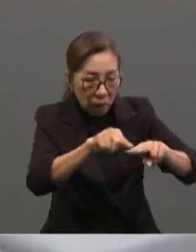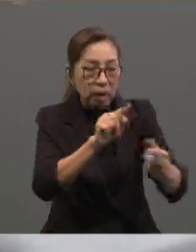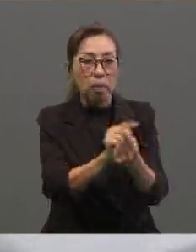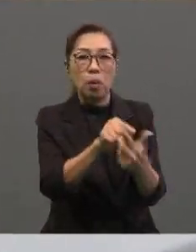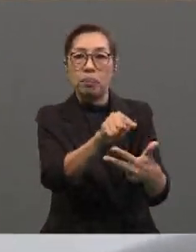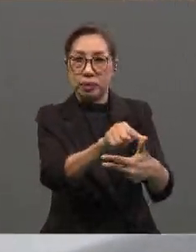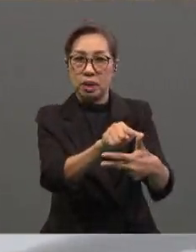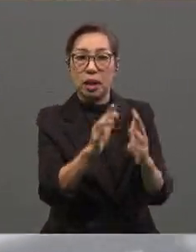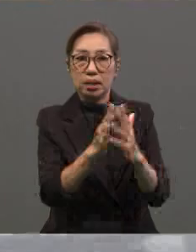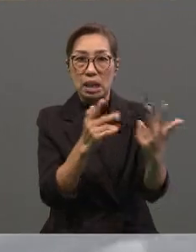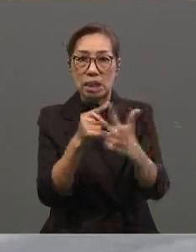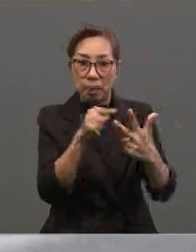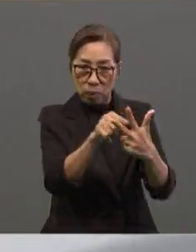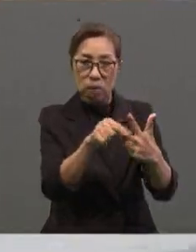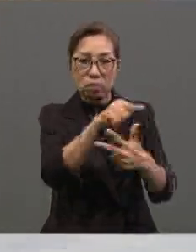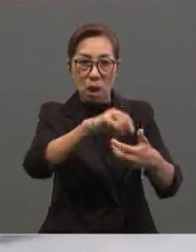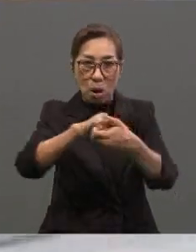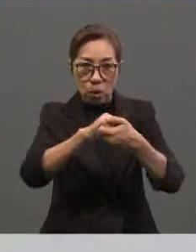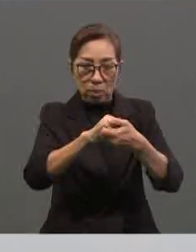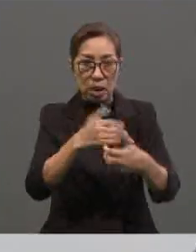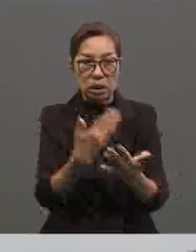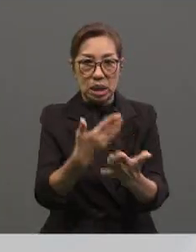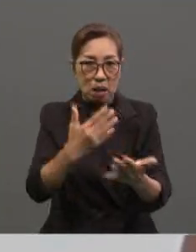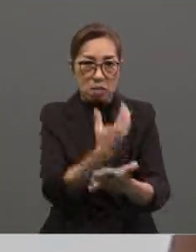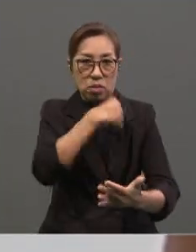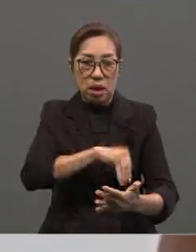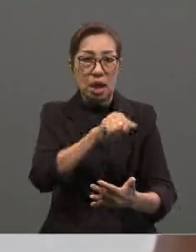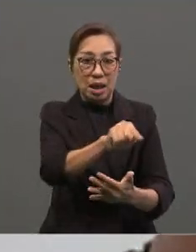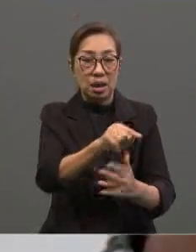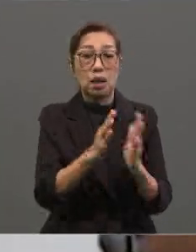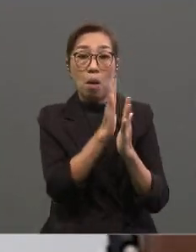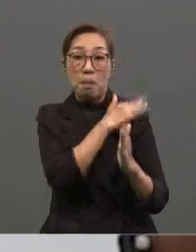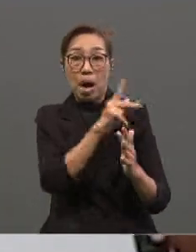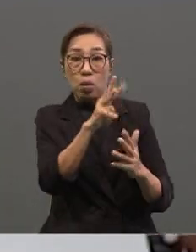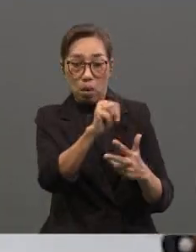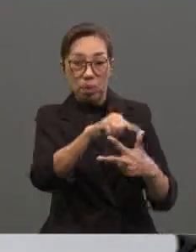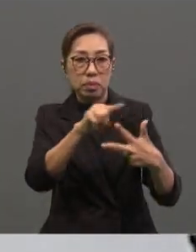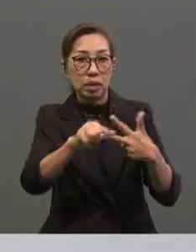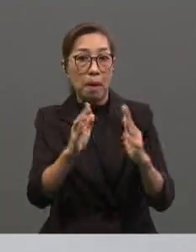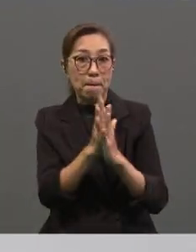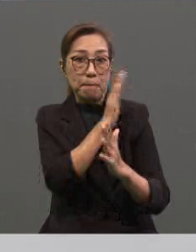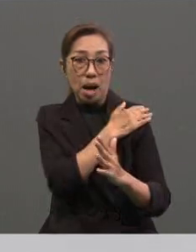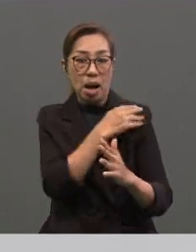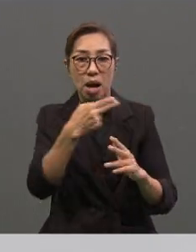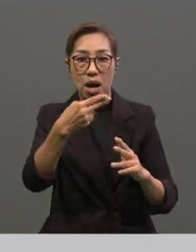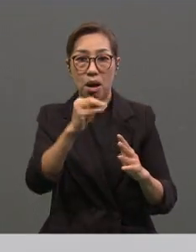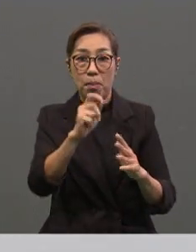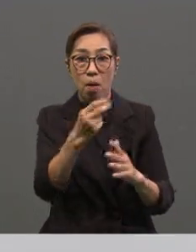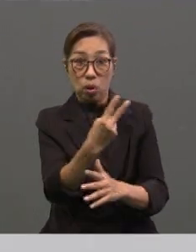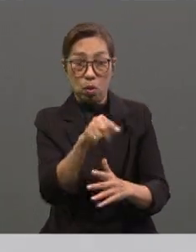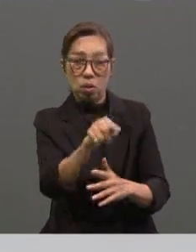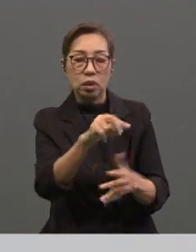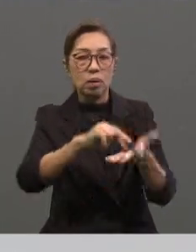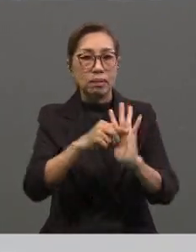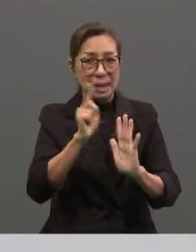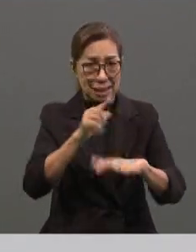จึงได้ออกหมายจับโดยอดีตพระพรหมและพระหมอนั้นถูกแจ้งข้อหายักยอกทรัพย์และเป็นเจ้าพนักงานปฏิบัติหรือละเว้นการ